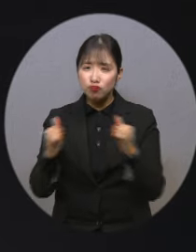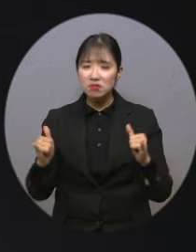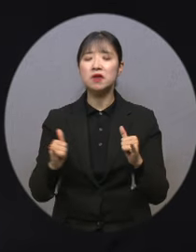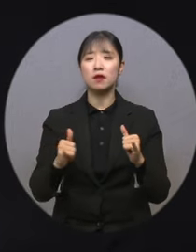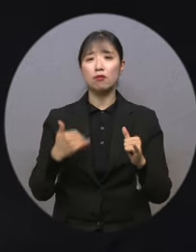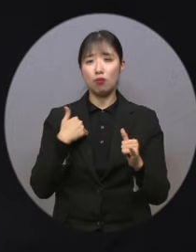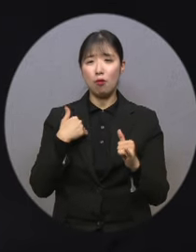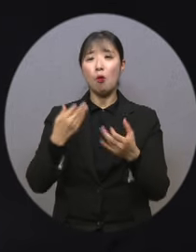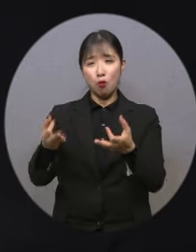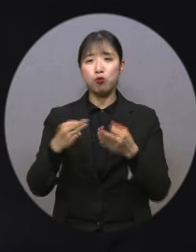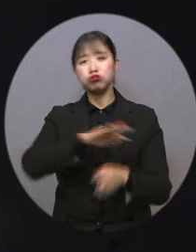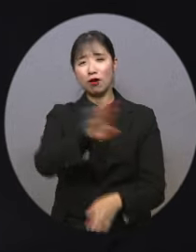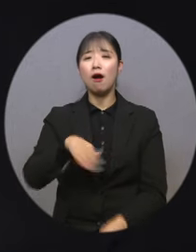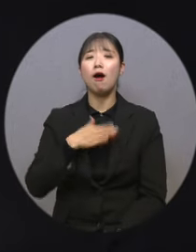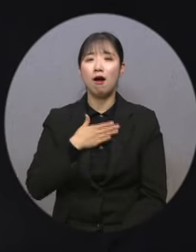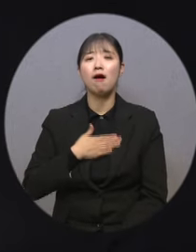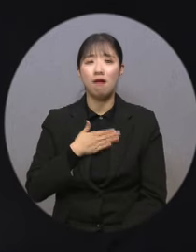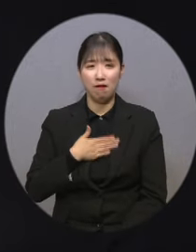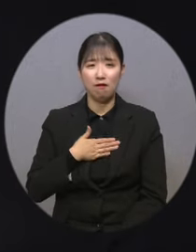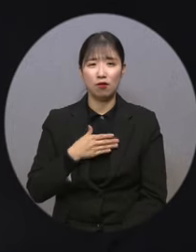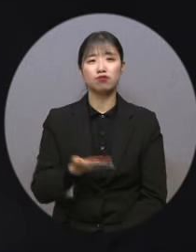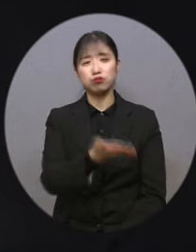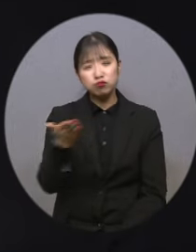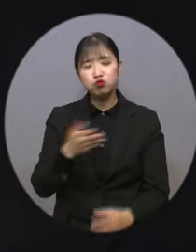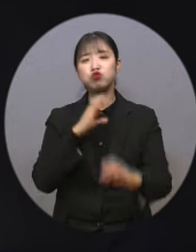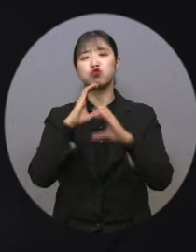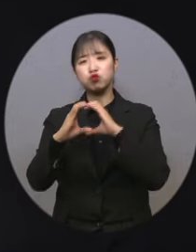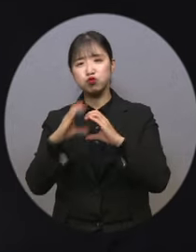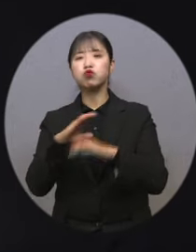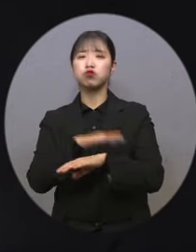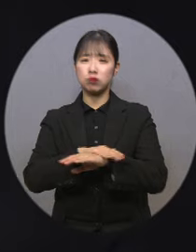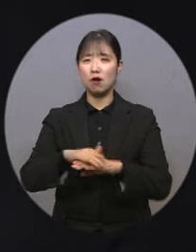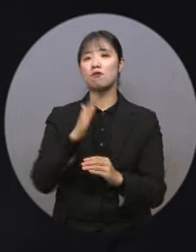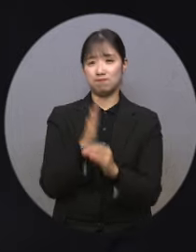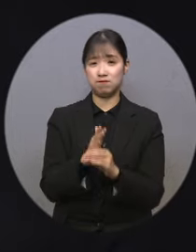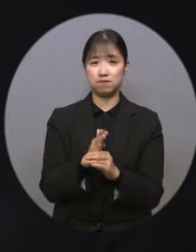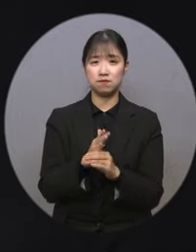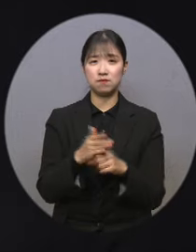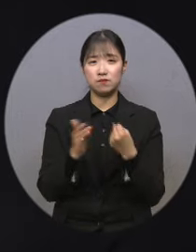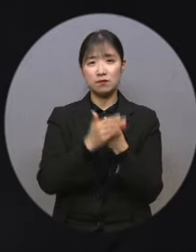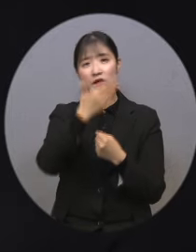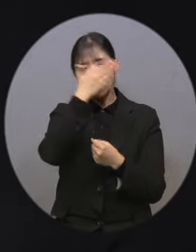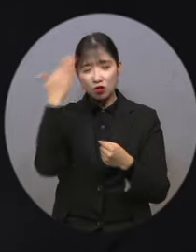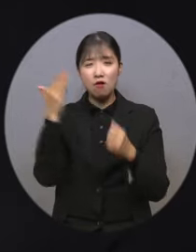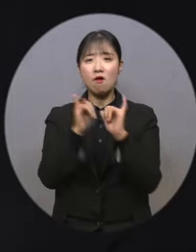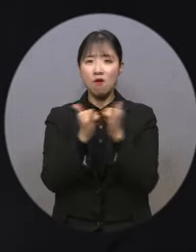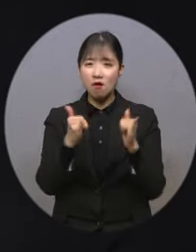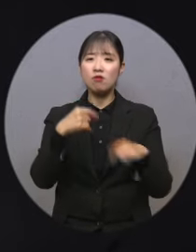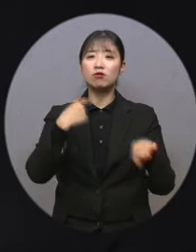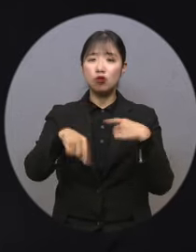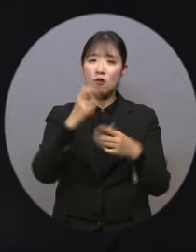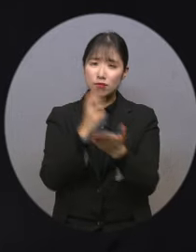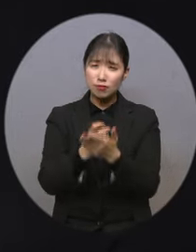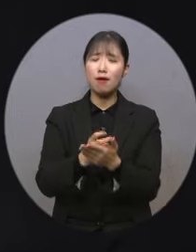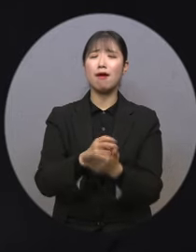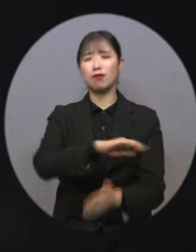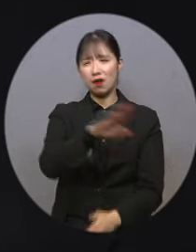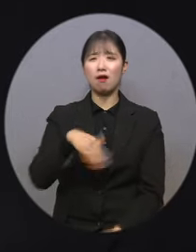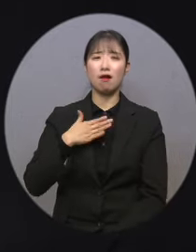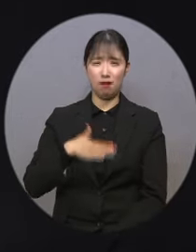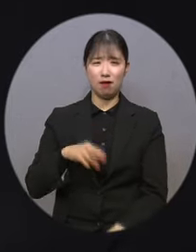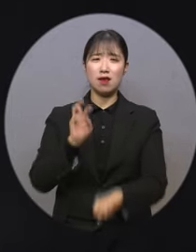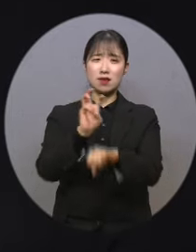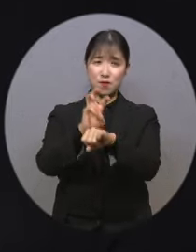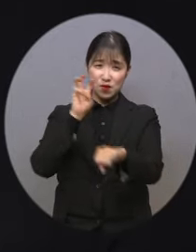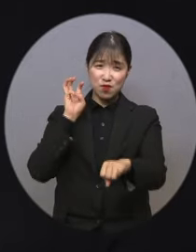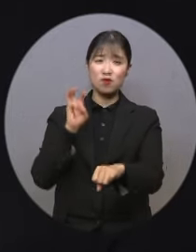알려져있고 그 그들과 소통이 되고 있어요 그래서 정리한 정체 제가 말 안해도 다 합니다 30 년